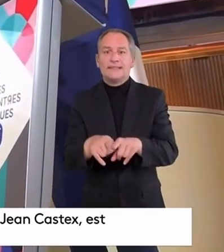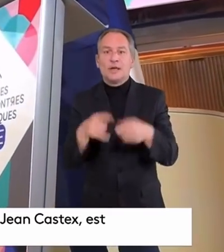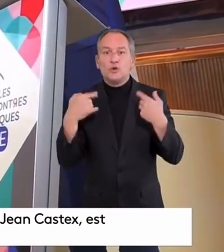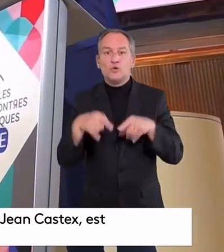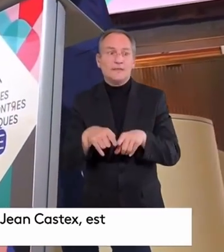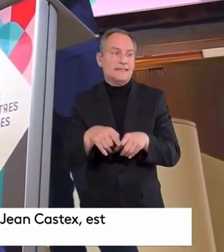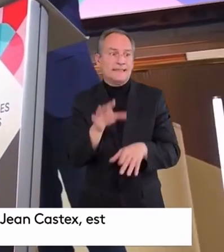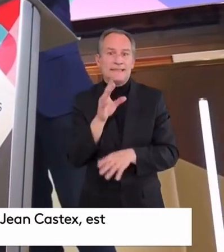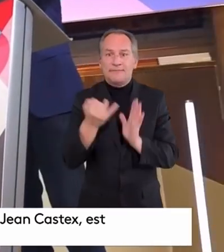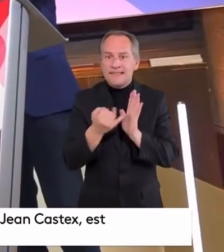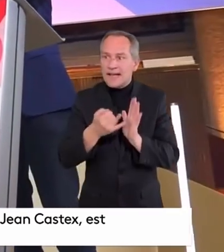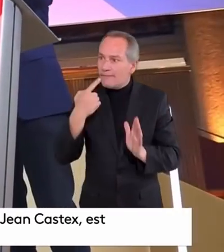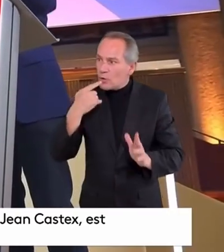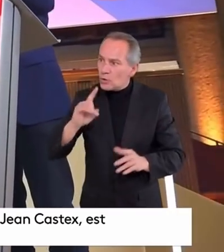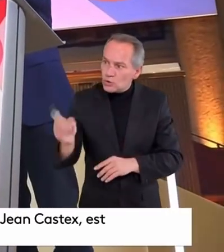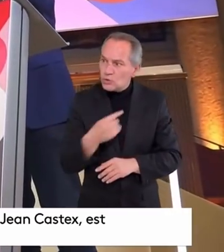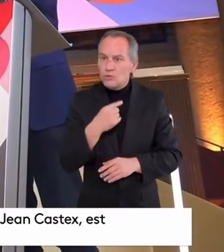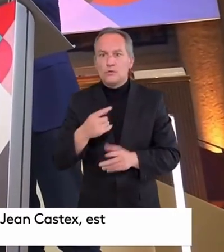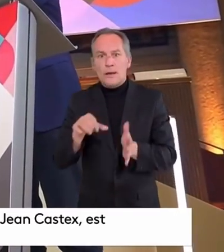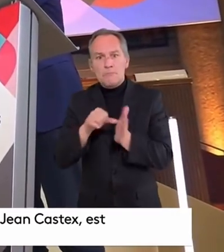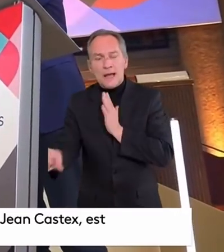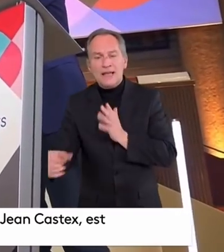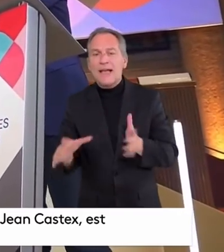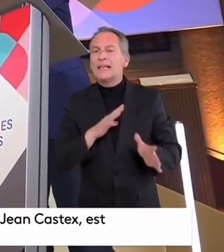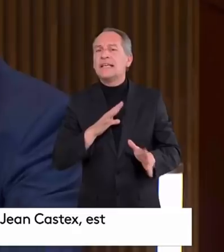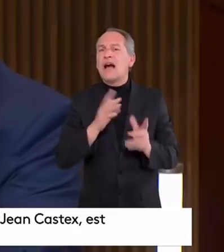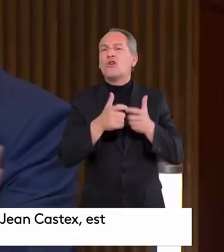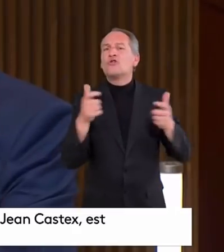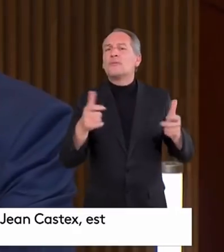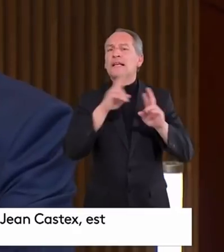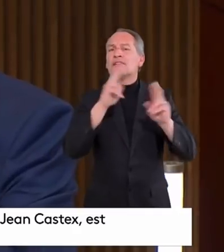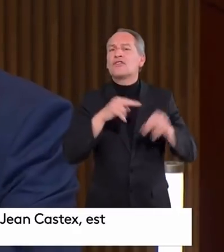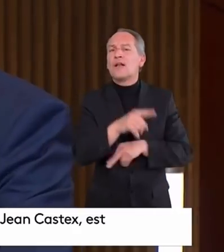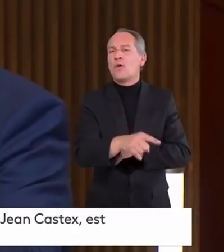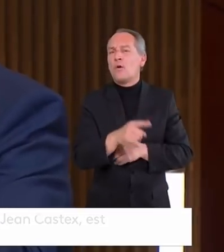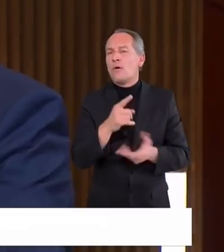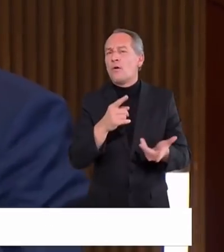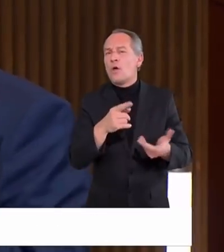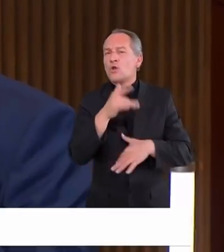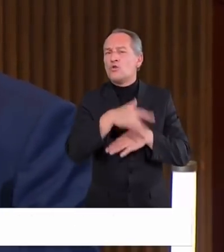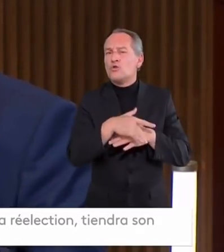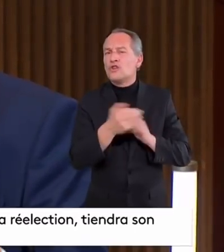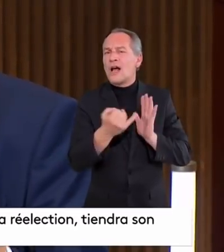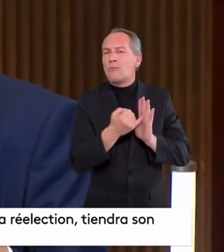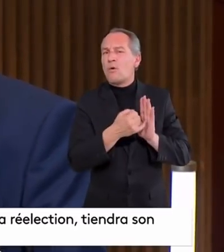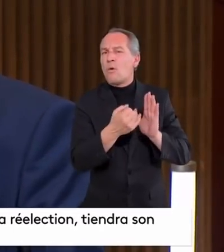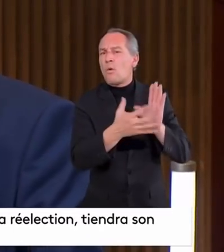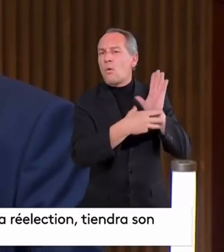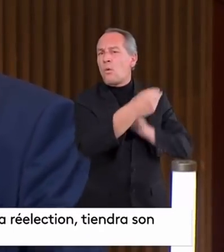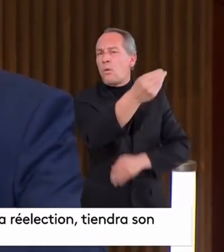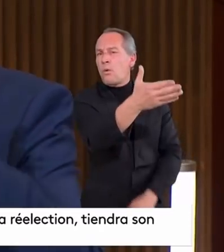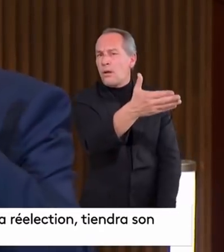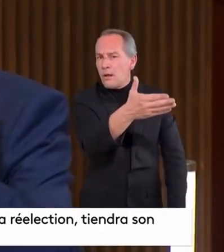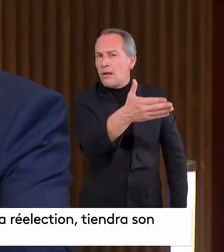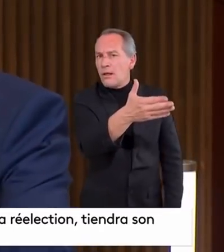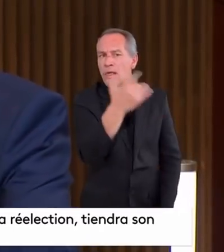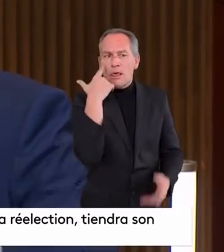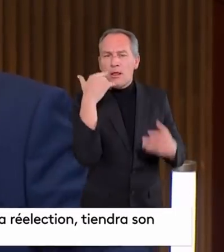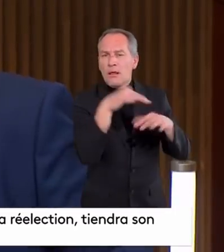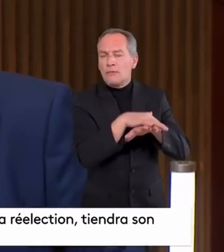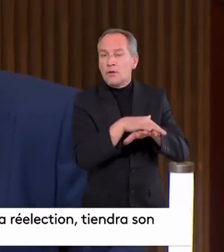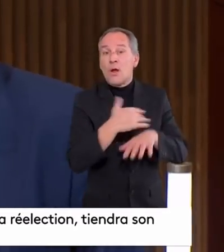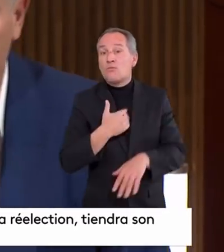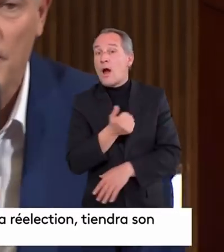qui organisent, pratiquent l'évasion fiscale. Je développe une mesure, une seule. J'ai déposé plusieurs textes de loi là-dessus, hein, mais une